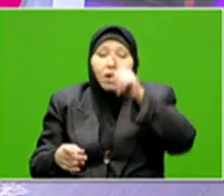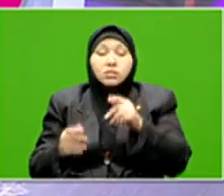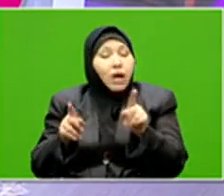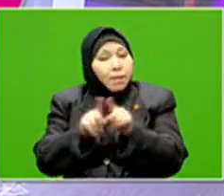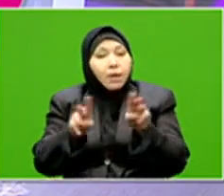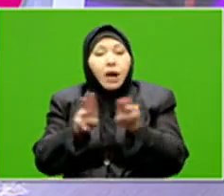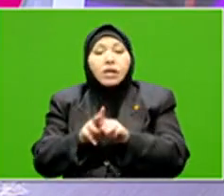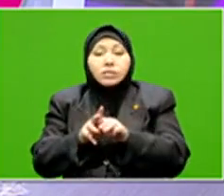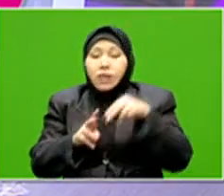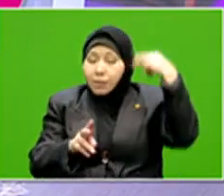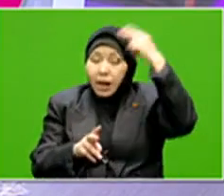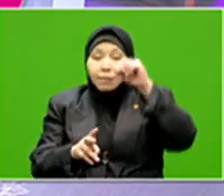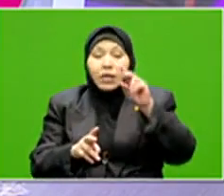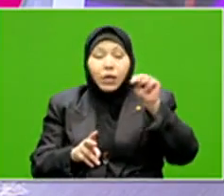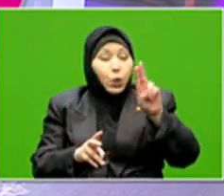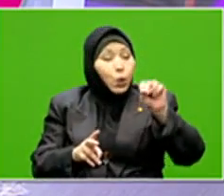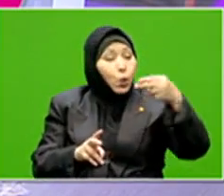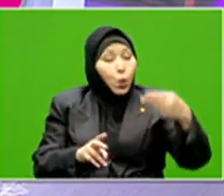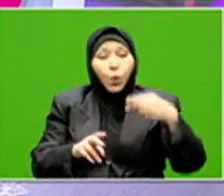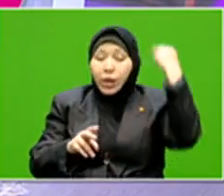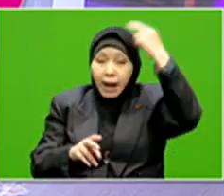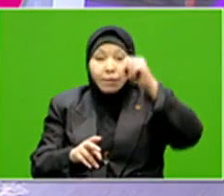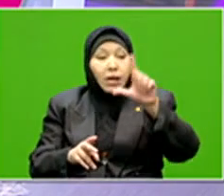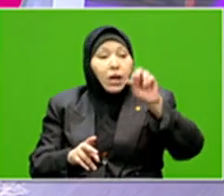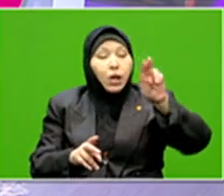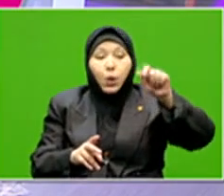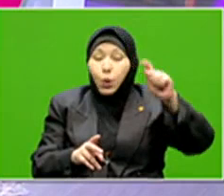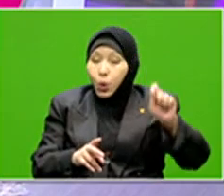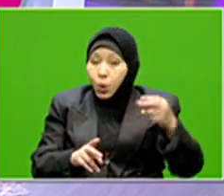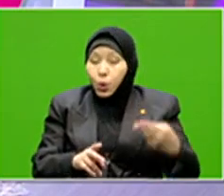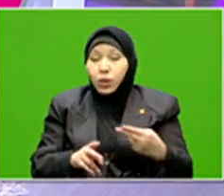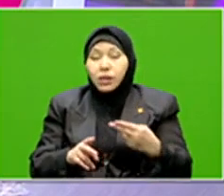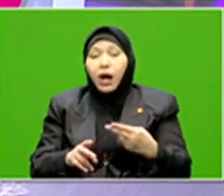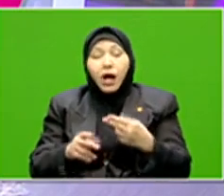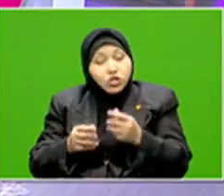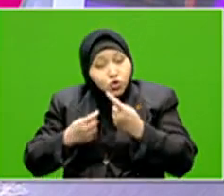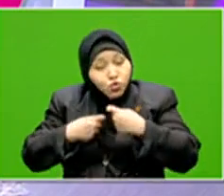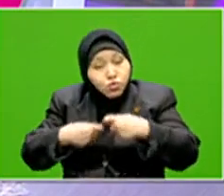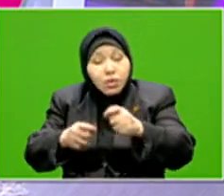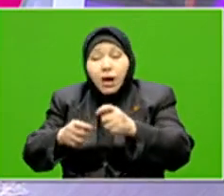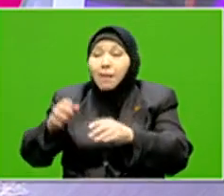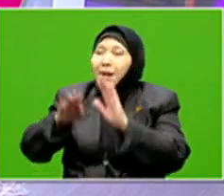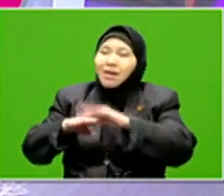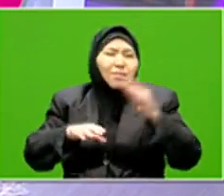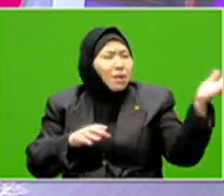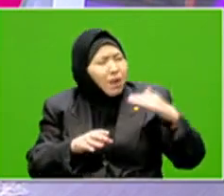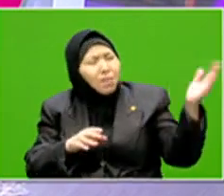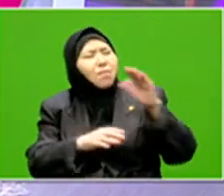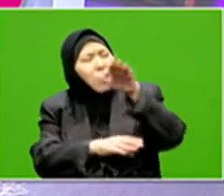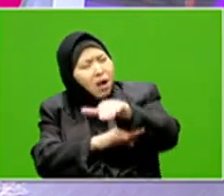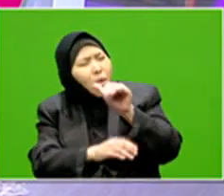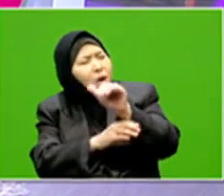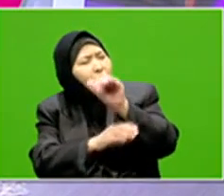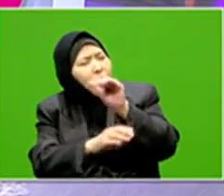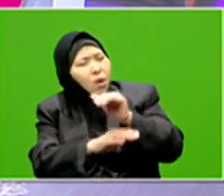Nuh, Nabi Lut, apabila beliau cuba mengajak anaknya, mengajak isterinya, tapi ada juga anak